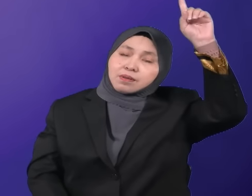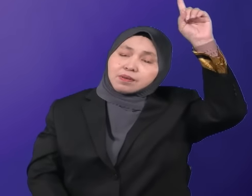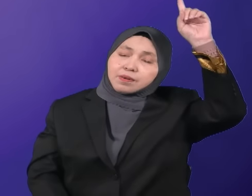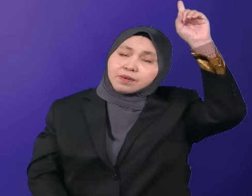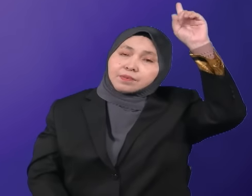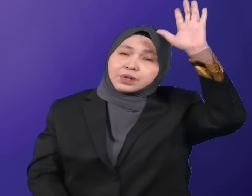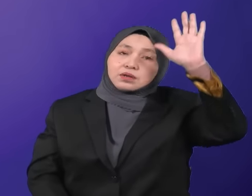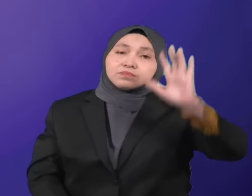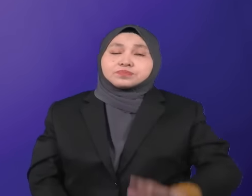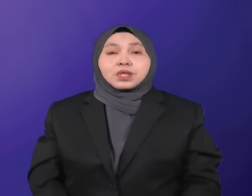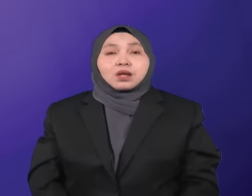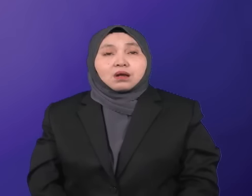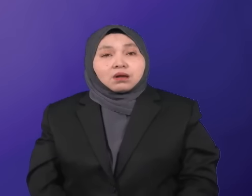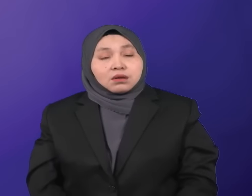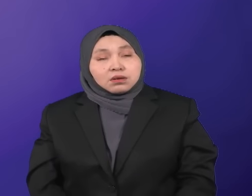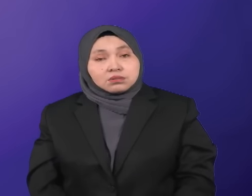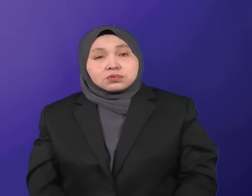الْحِسَابِ